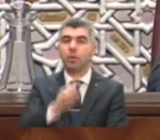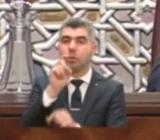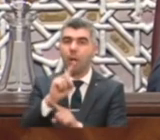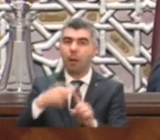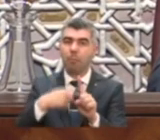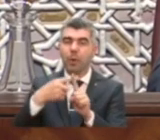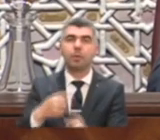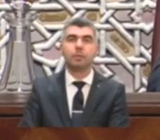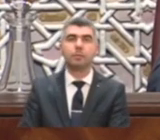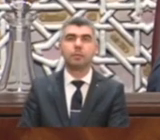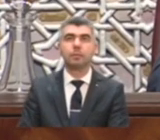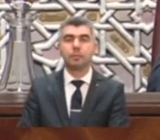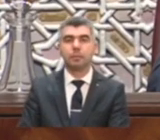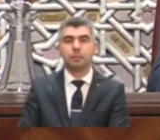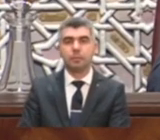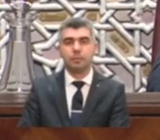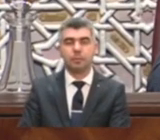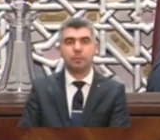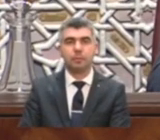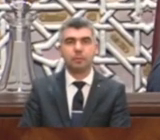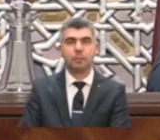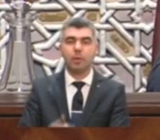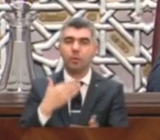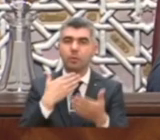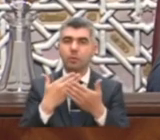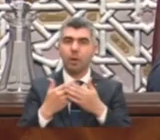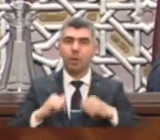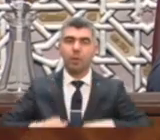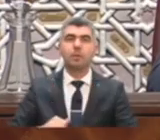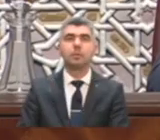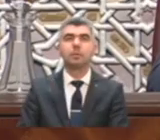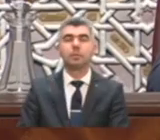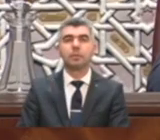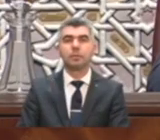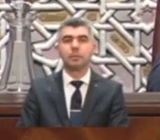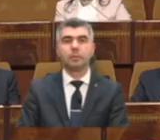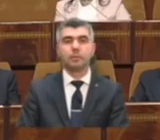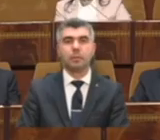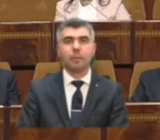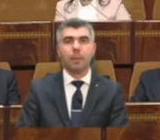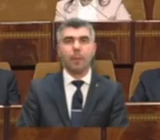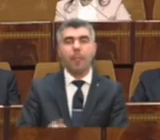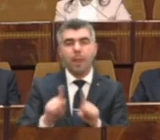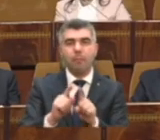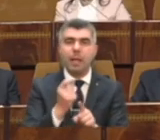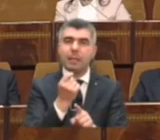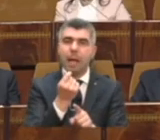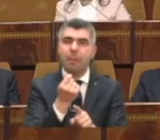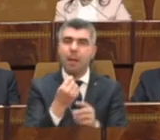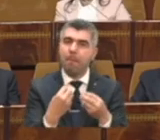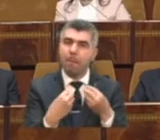تفضلوا للتعقيب. شكرا السيدة الوزيرة. السيده الوزيره احنا ما كنهضروش على الثمن ديال الكهرباء